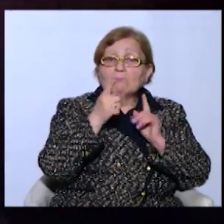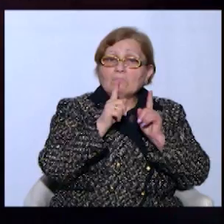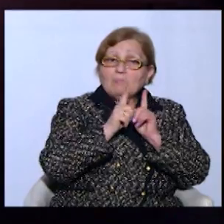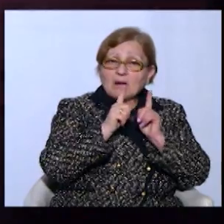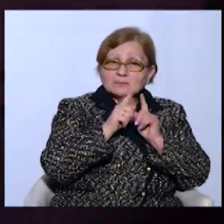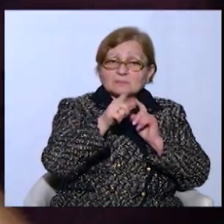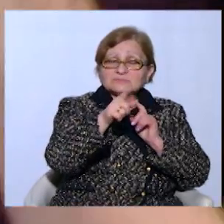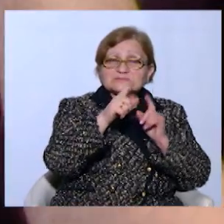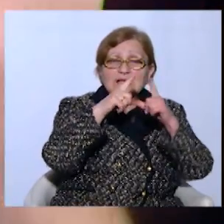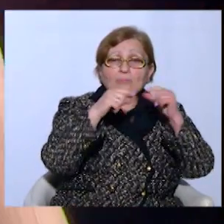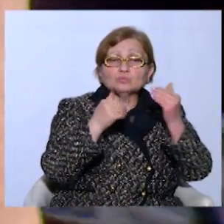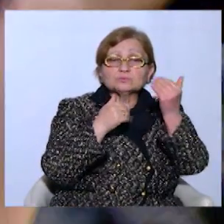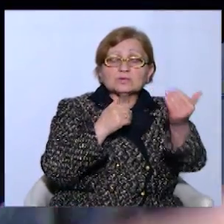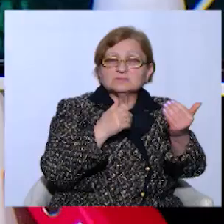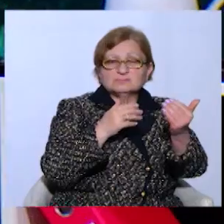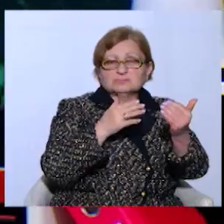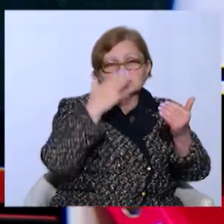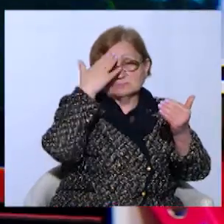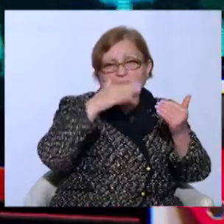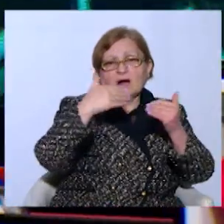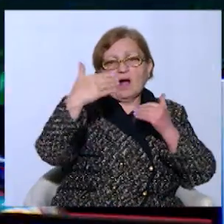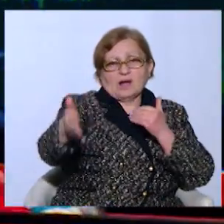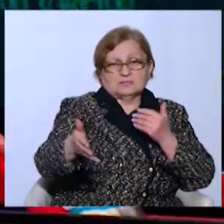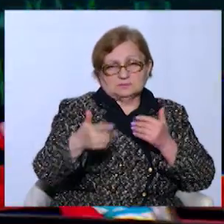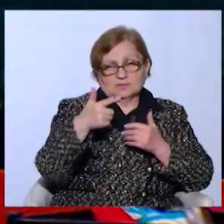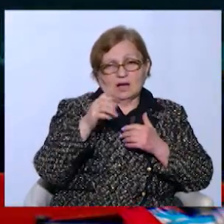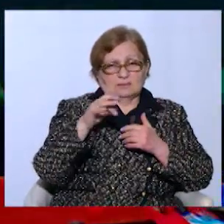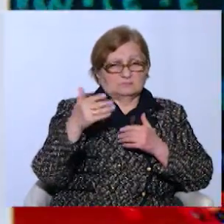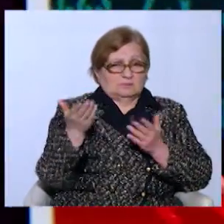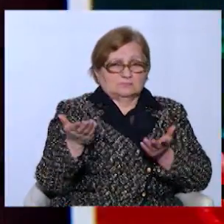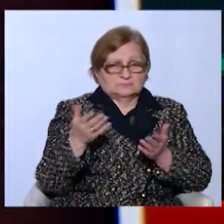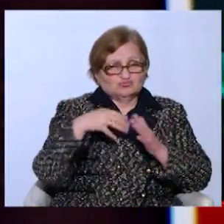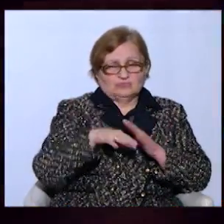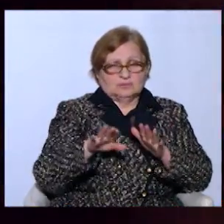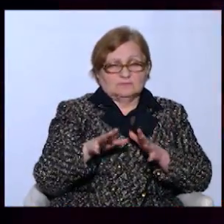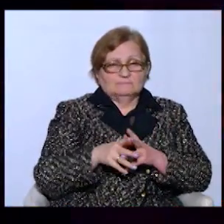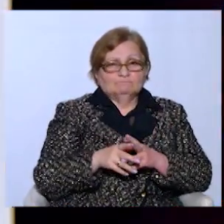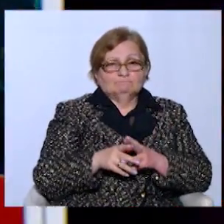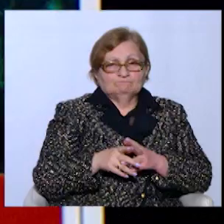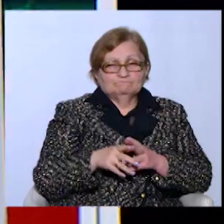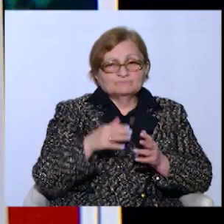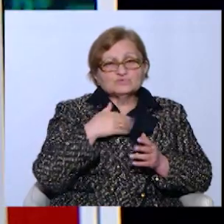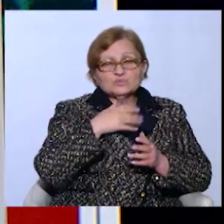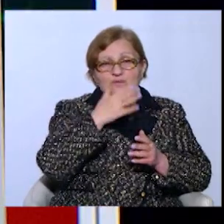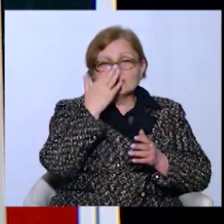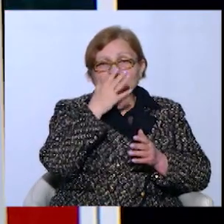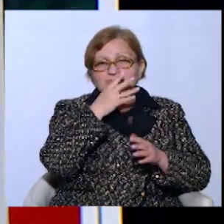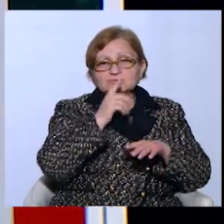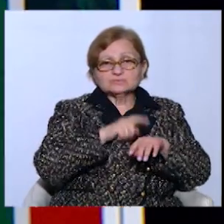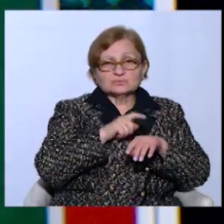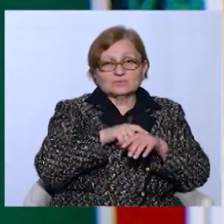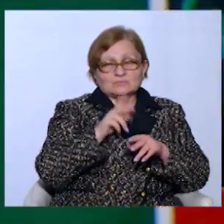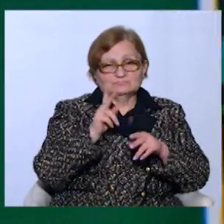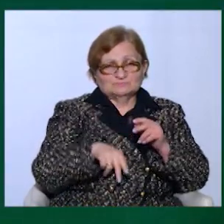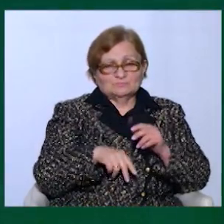სამ კუთხედისთვის გარეარეში. ძალიან კარგი. ჩვენი გაკვეთილის დრო ამოიწურა.